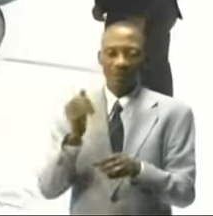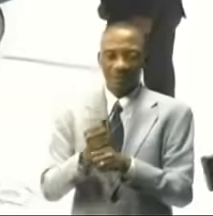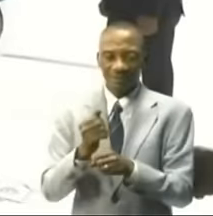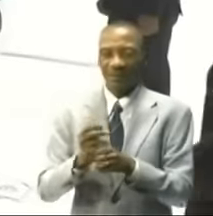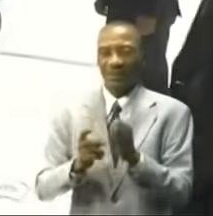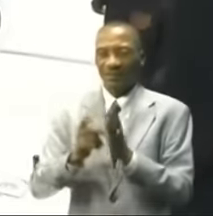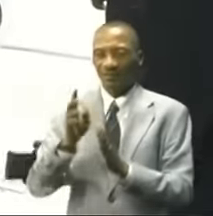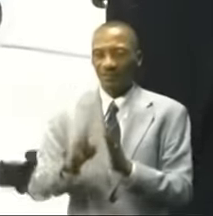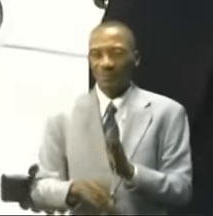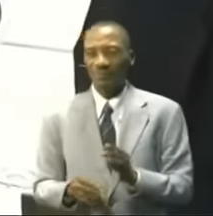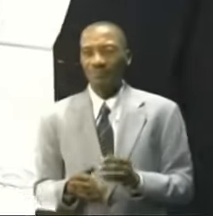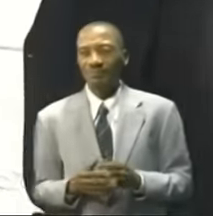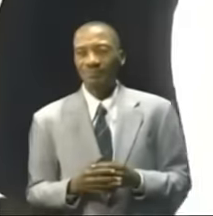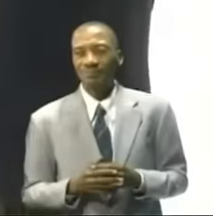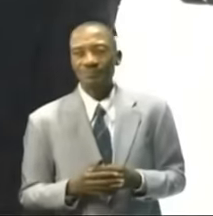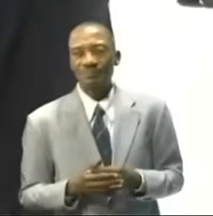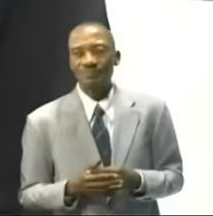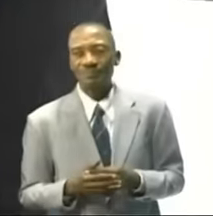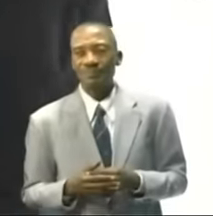va?